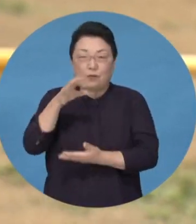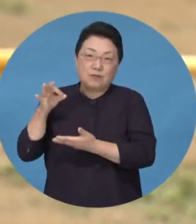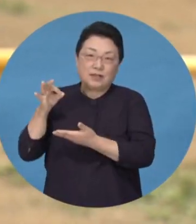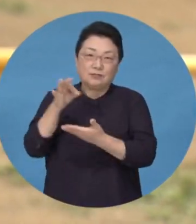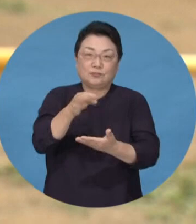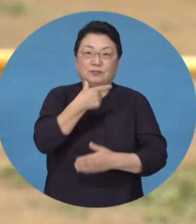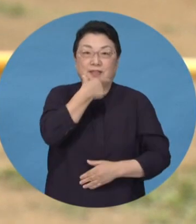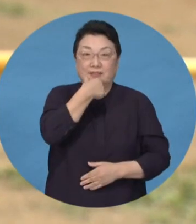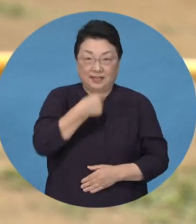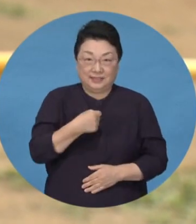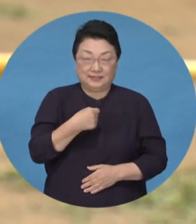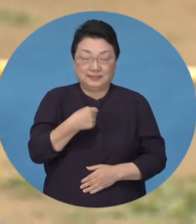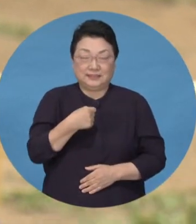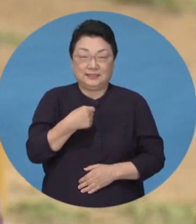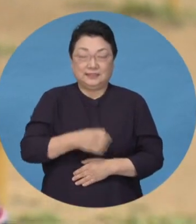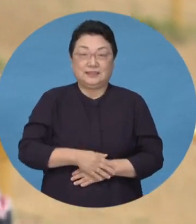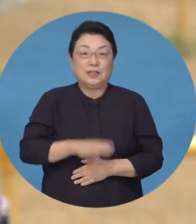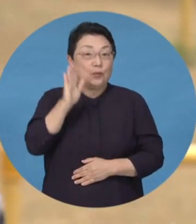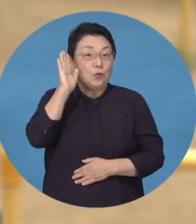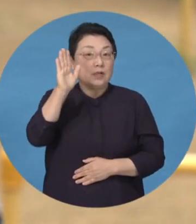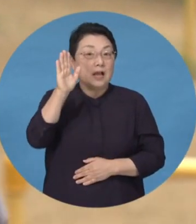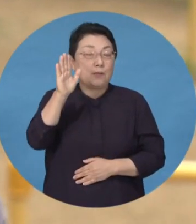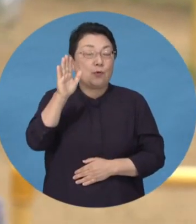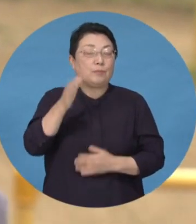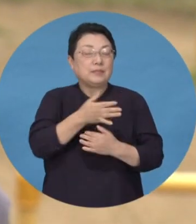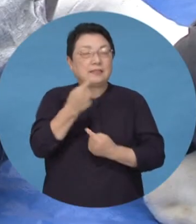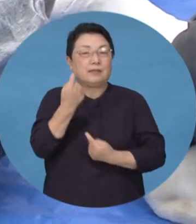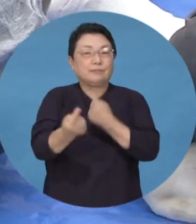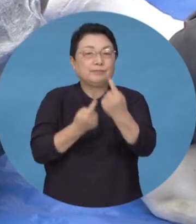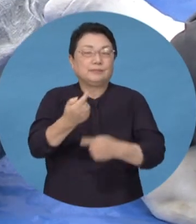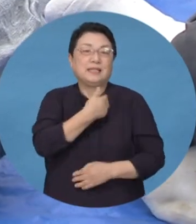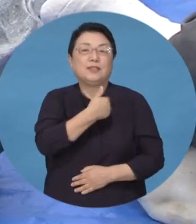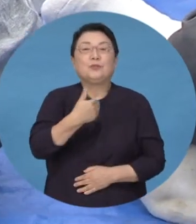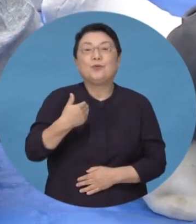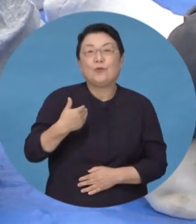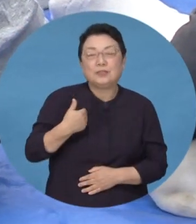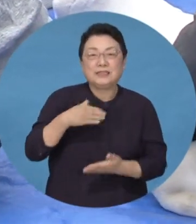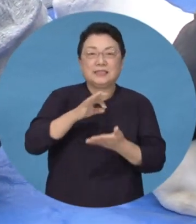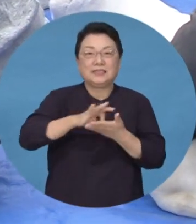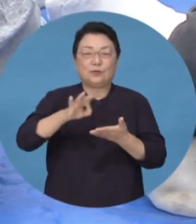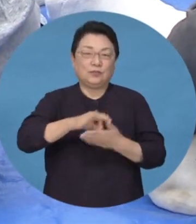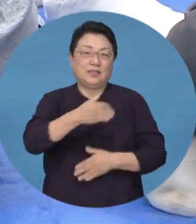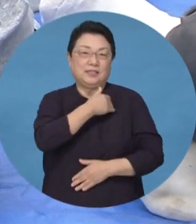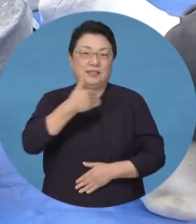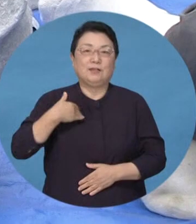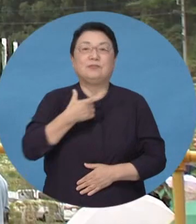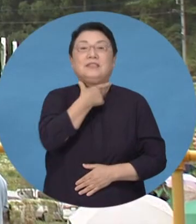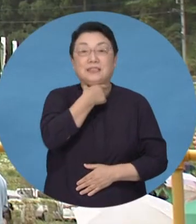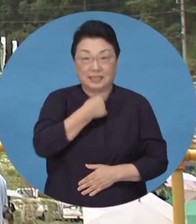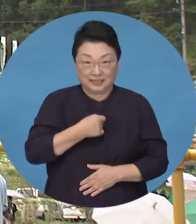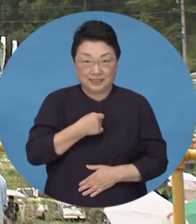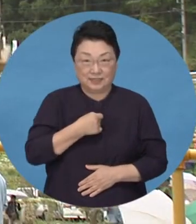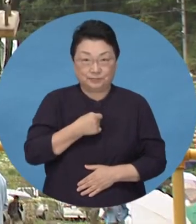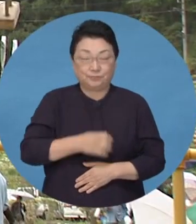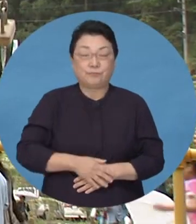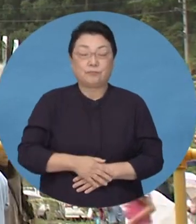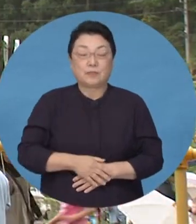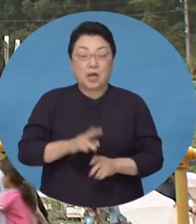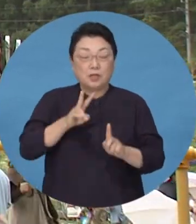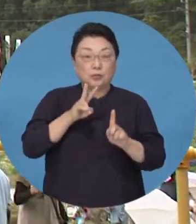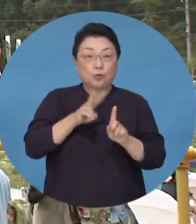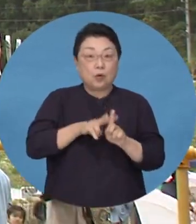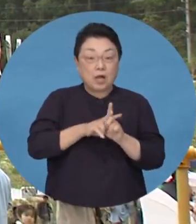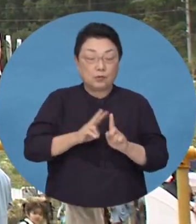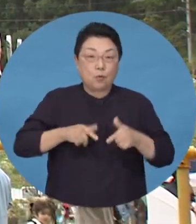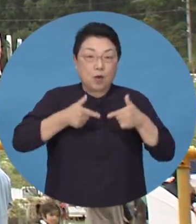て今今後より多くの人が利用できるようにしていきたいとおもいます次にはその小学校に上がっ